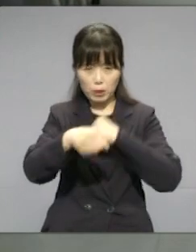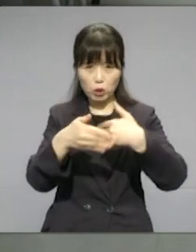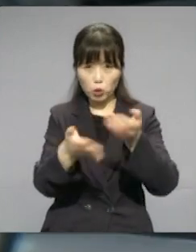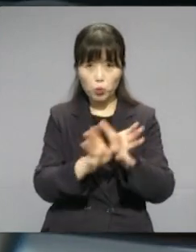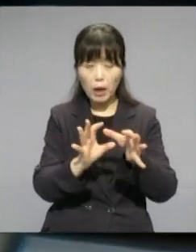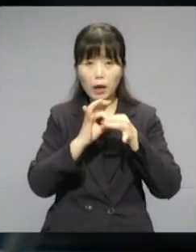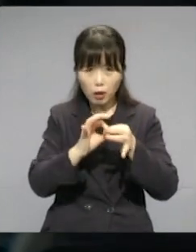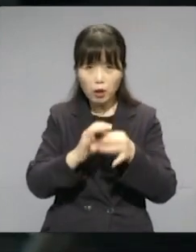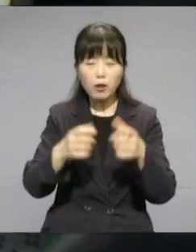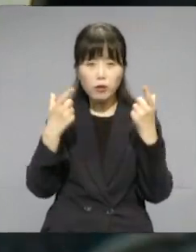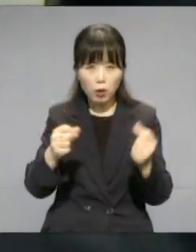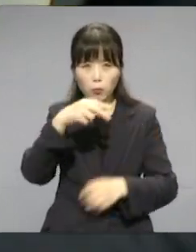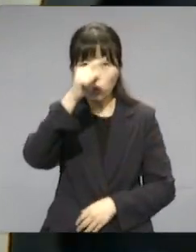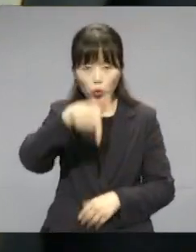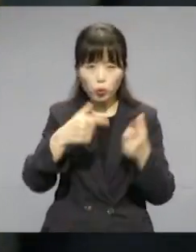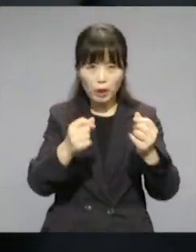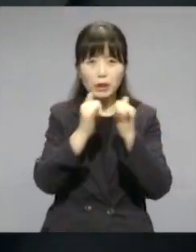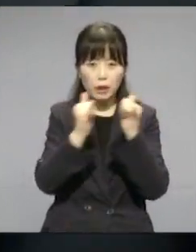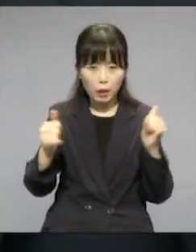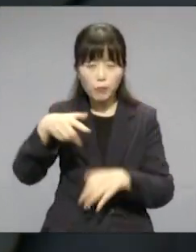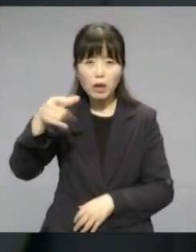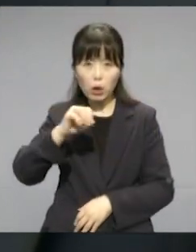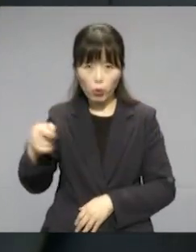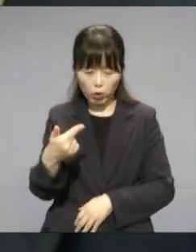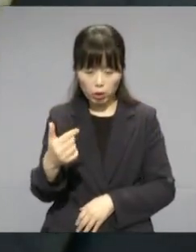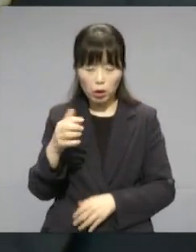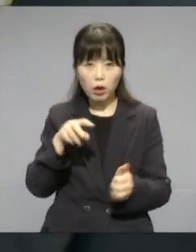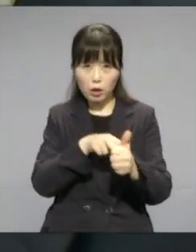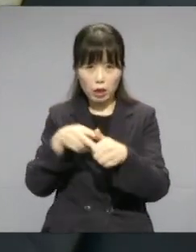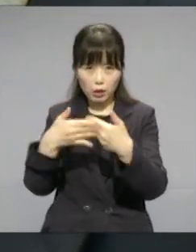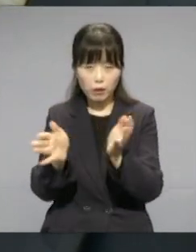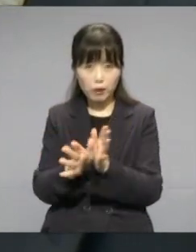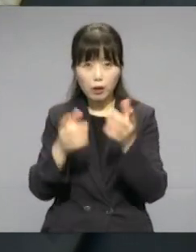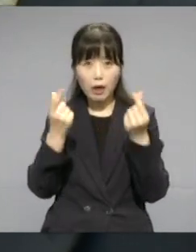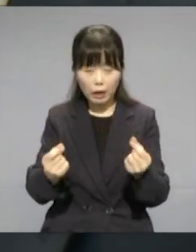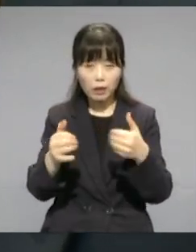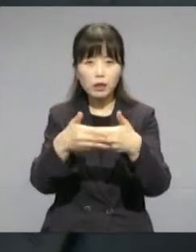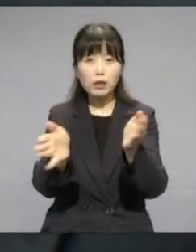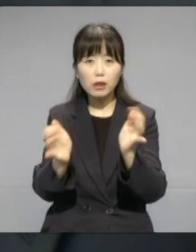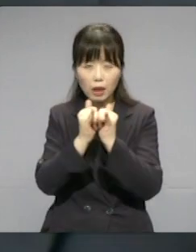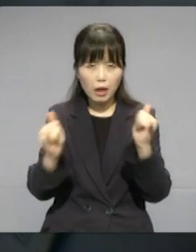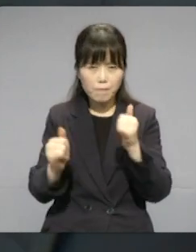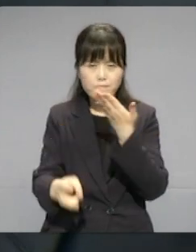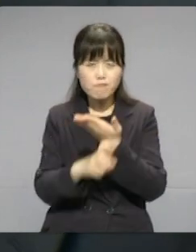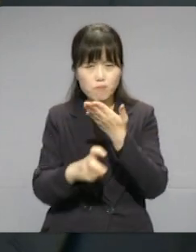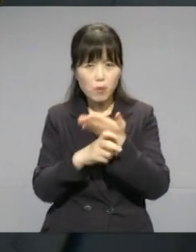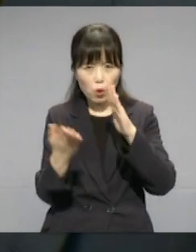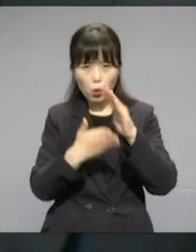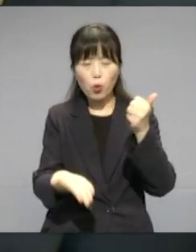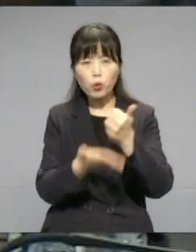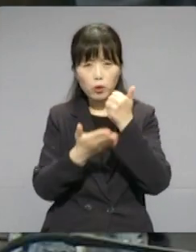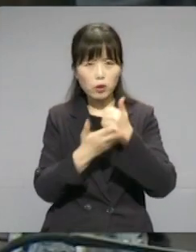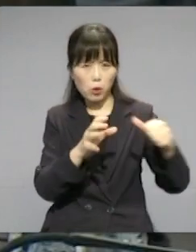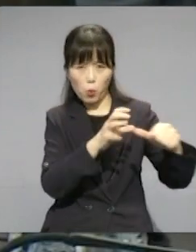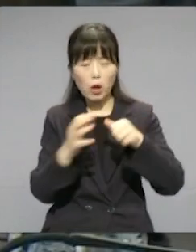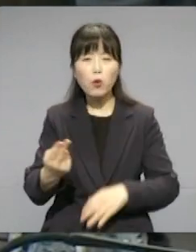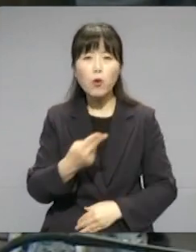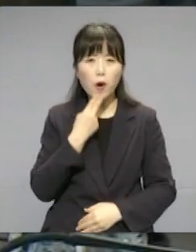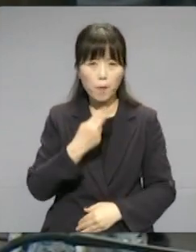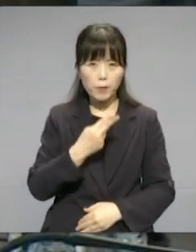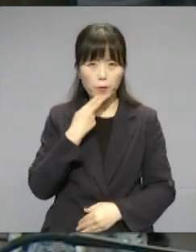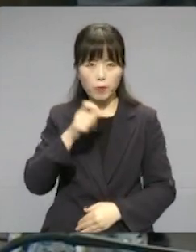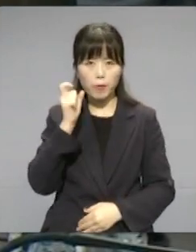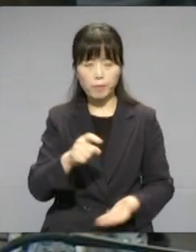비례 조국 같은 사람 장원 간첩단 관련 단체 사람 등 뒷구멍으로 공존되는 통로로 활용되지 않을